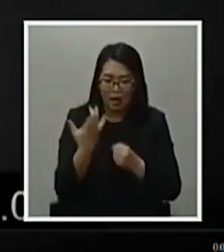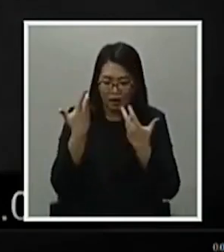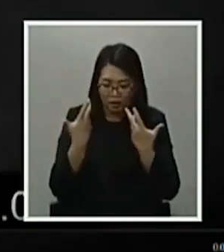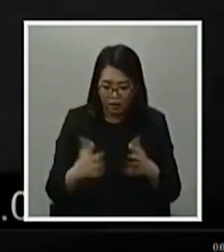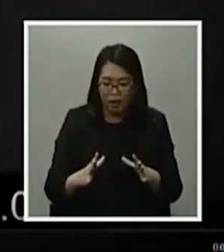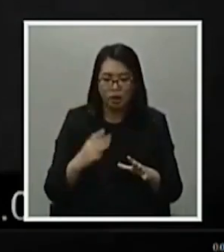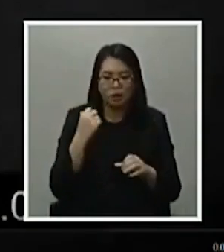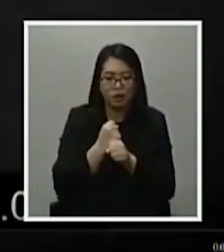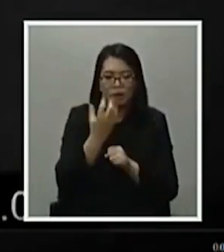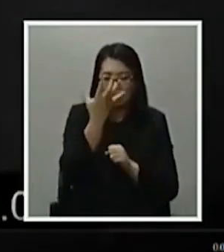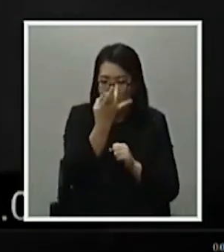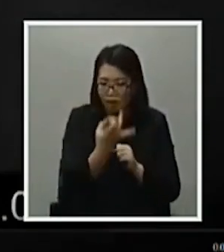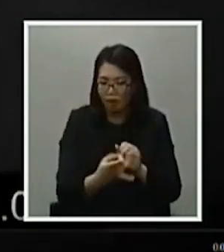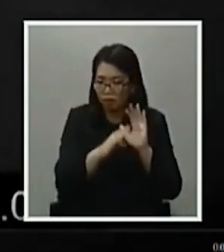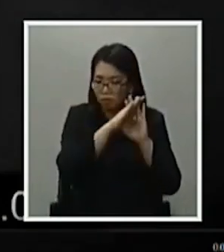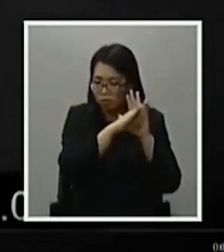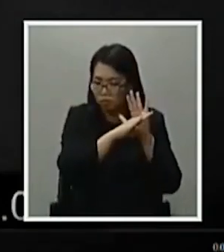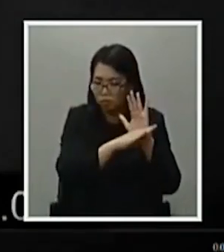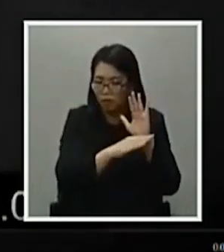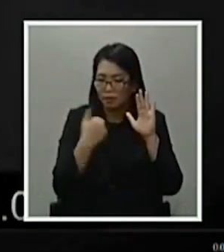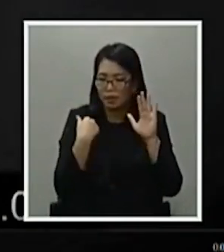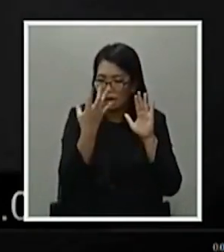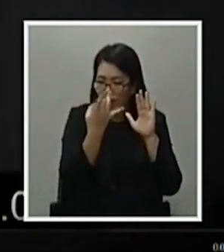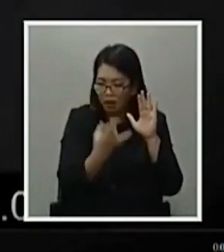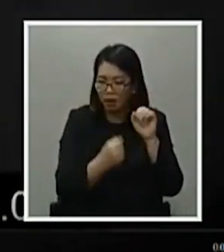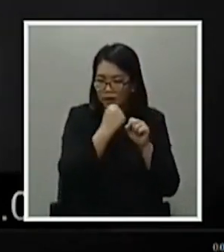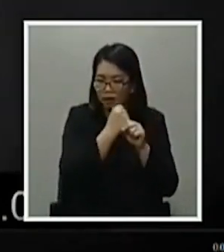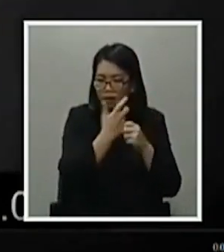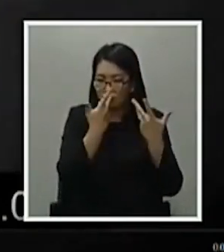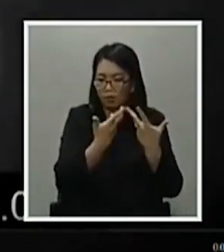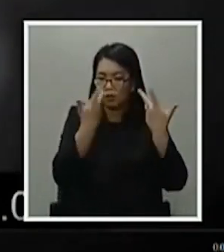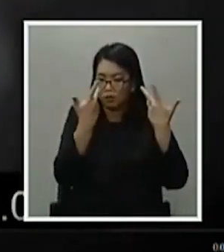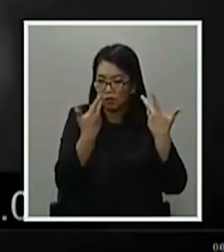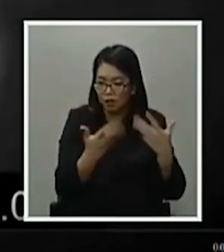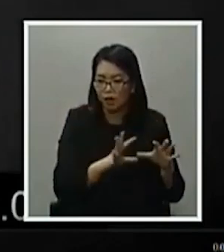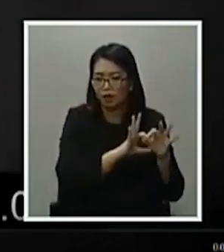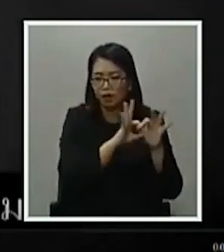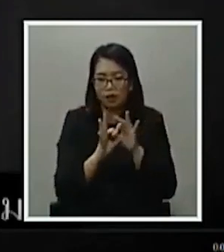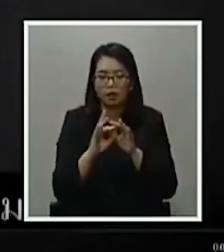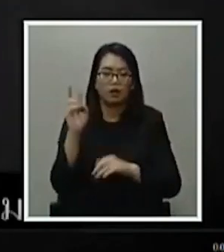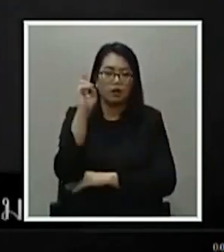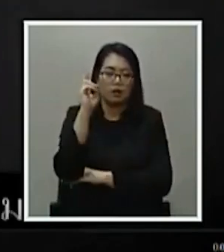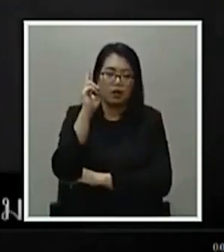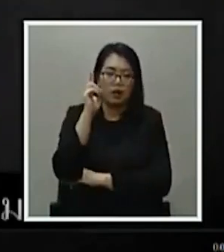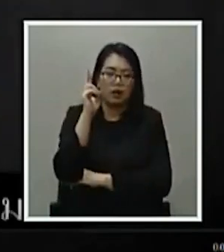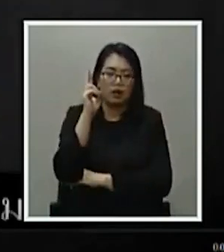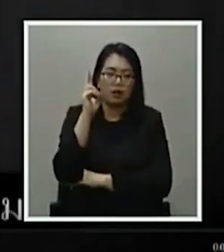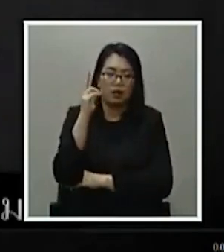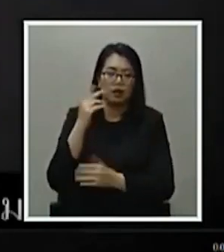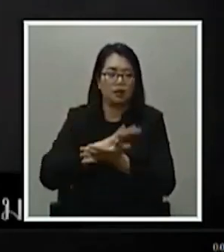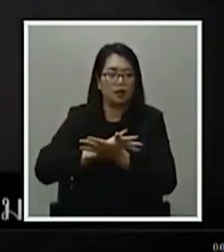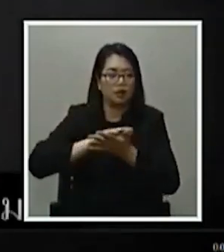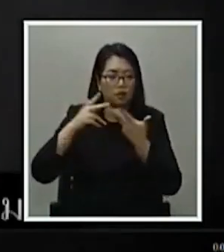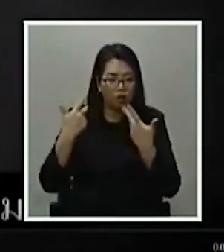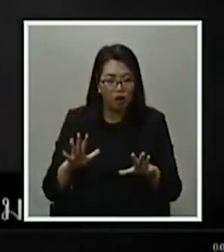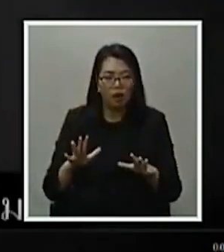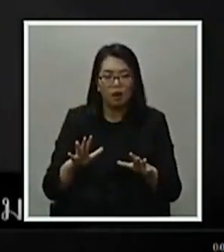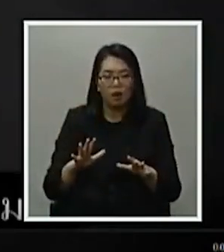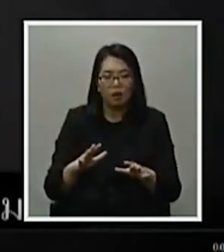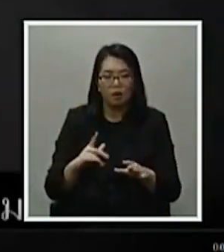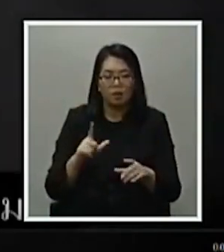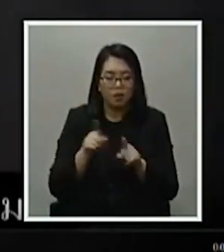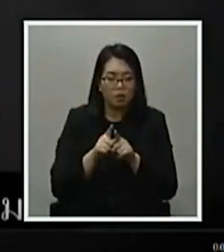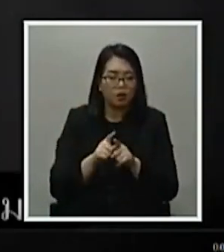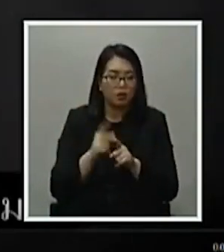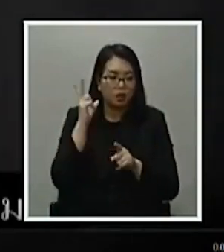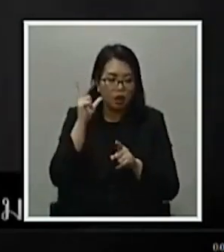ำอะไรมีอะไรทำพอเสร็จแล้วประมาณช่วงเที่ยงจะเป็นภารกิจของวันนั้นว ่ าท